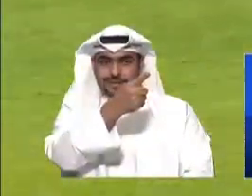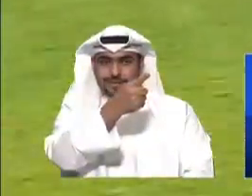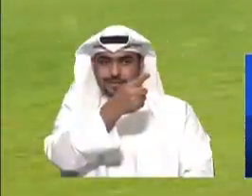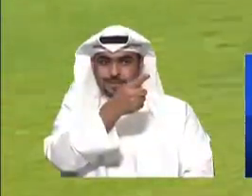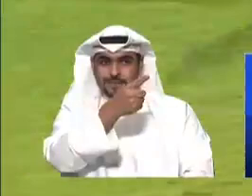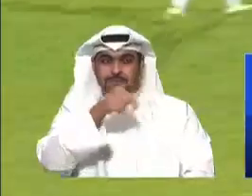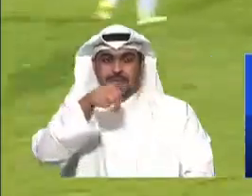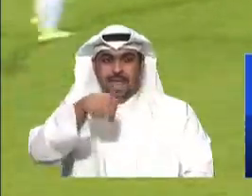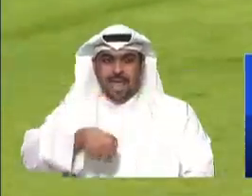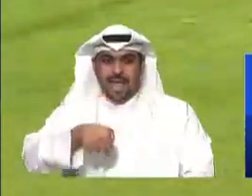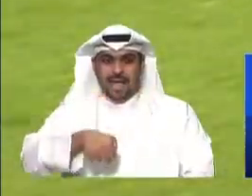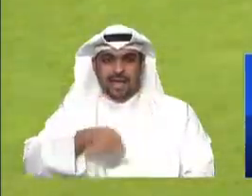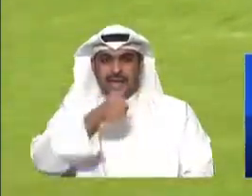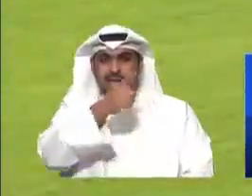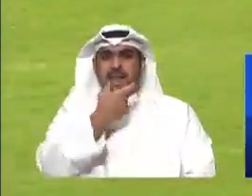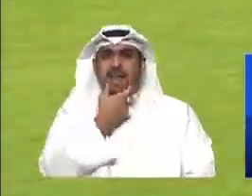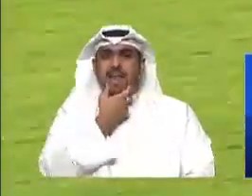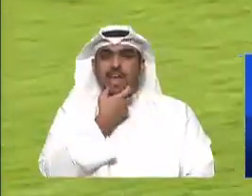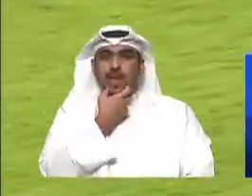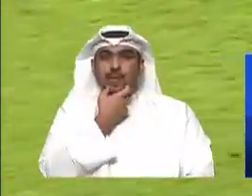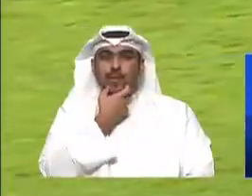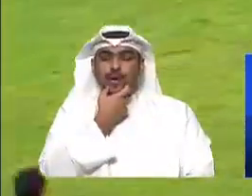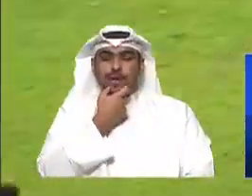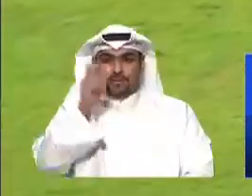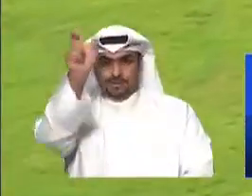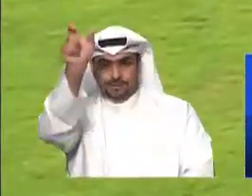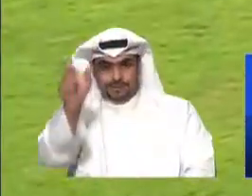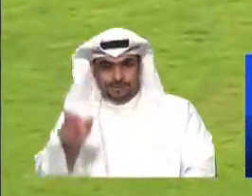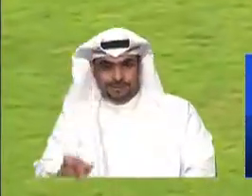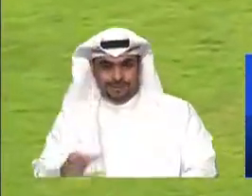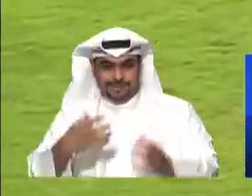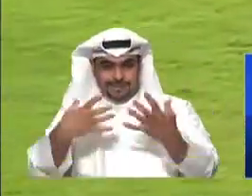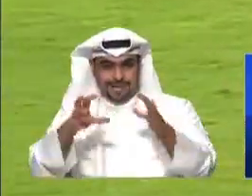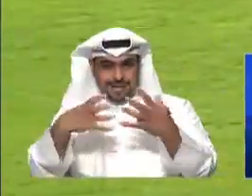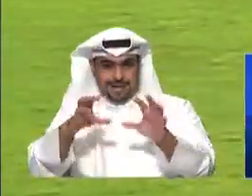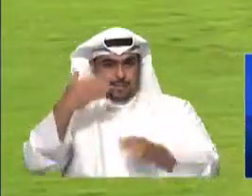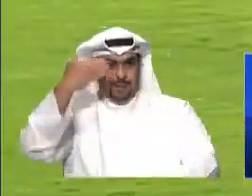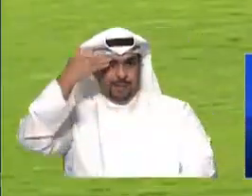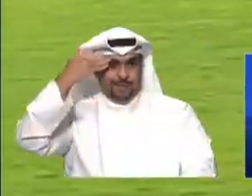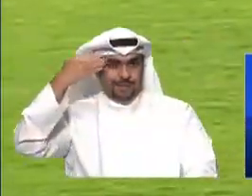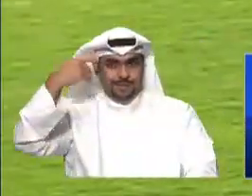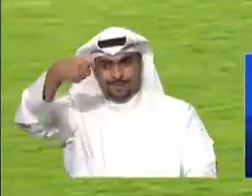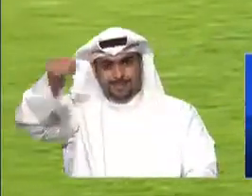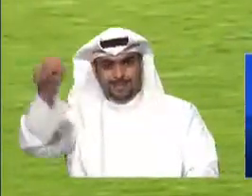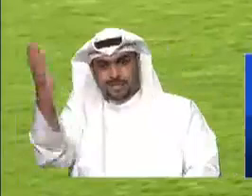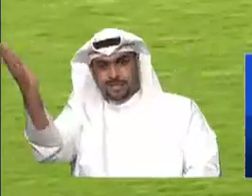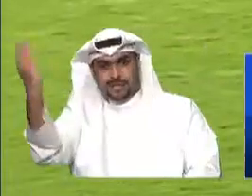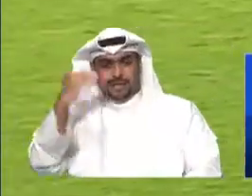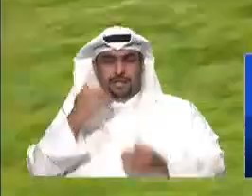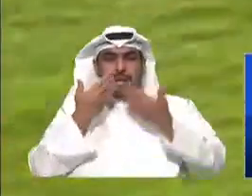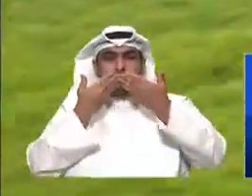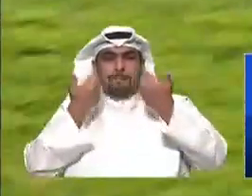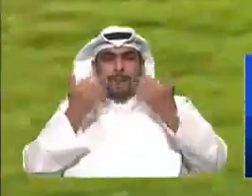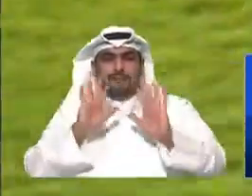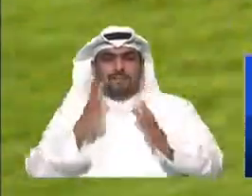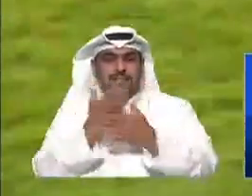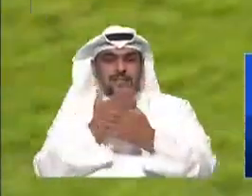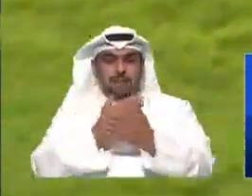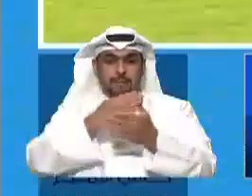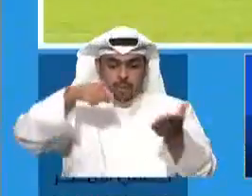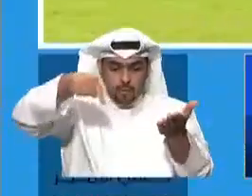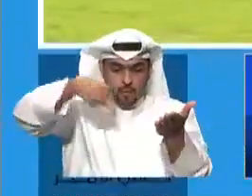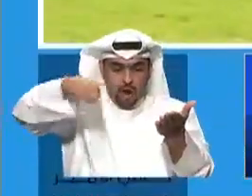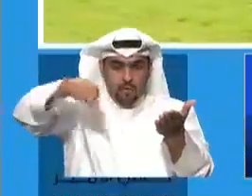إصدار الموافقات لمحترفيه. وسريعا النصر قدم نفسه بقالب كروي متطور واستطاع من خطف